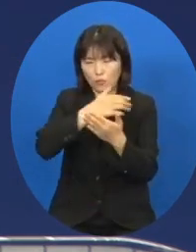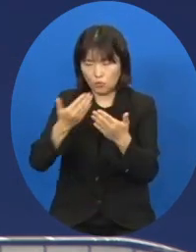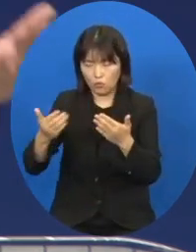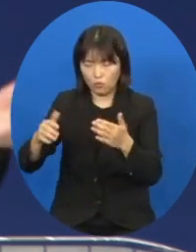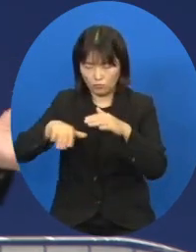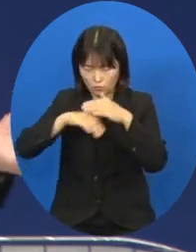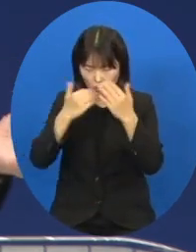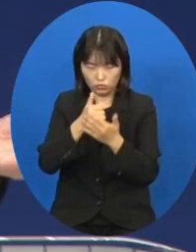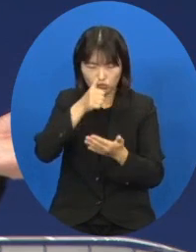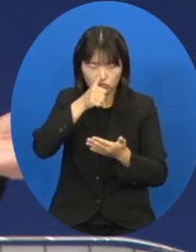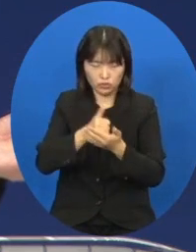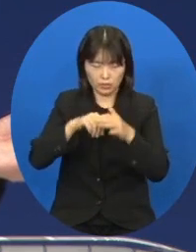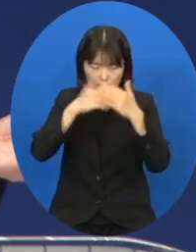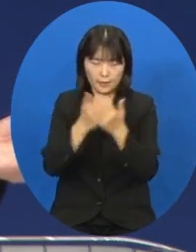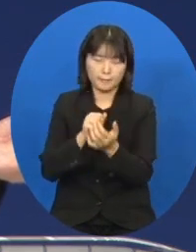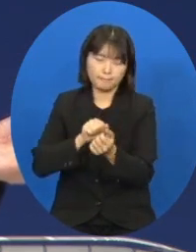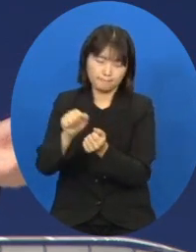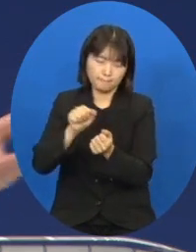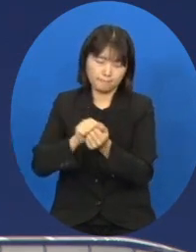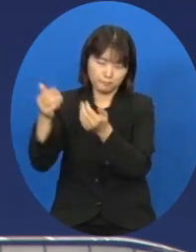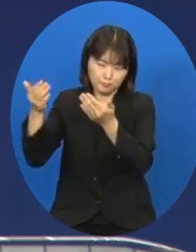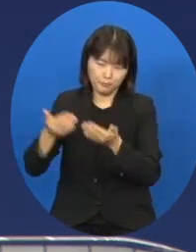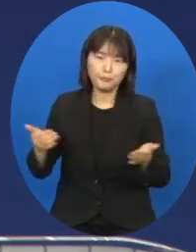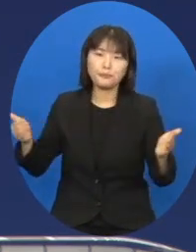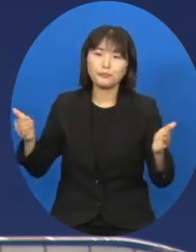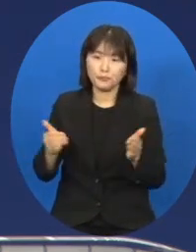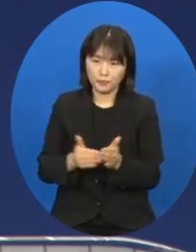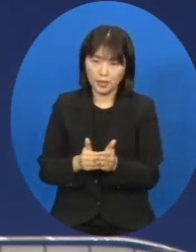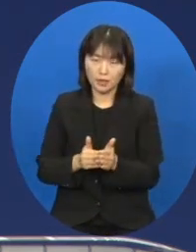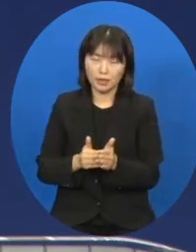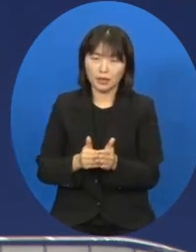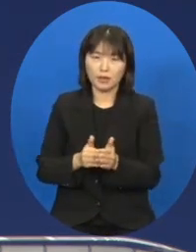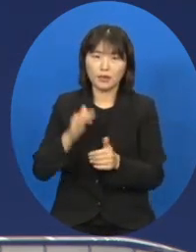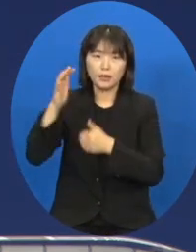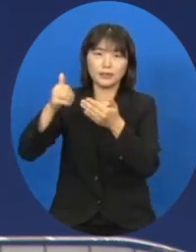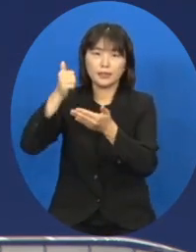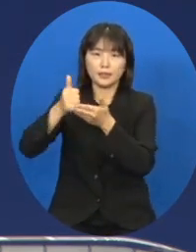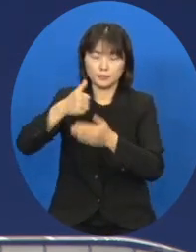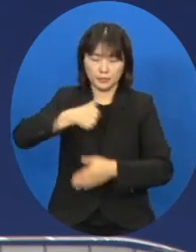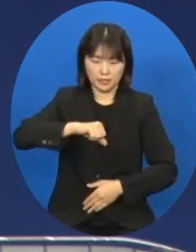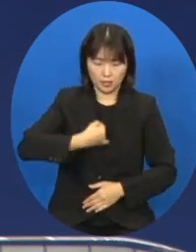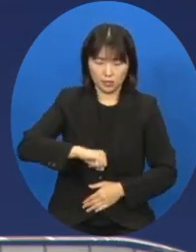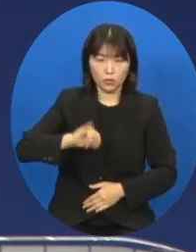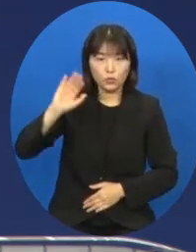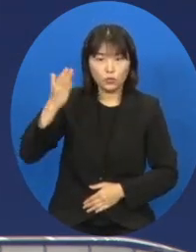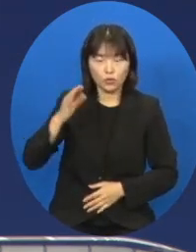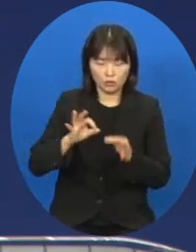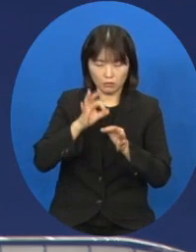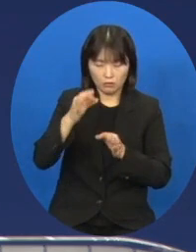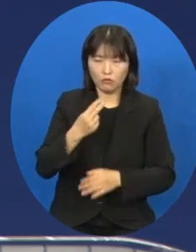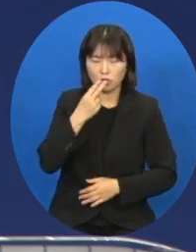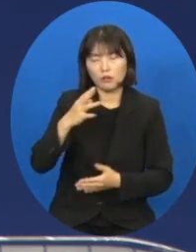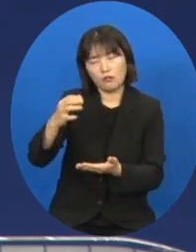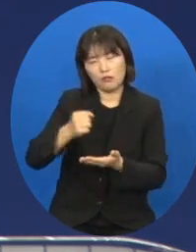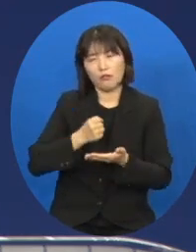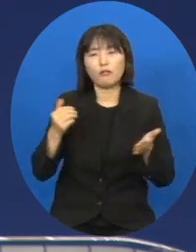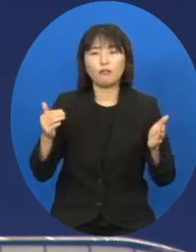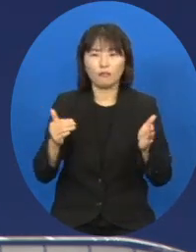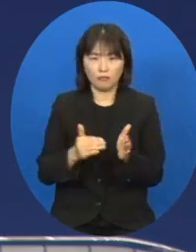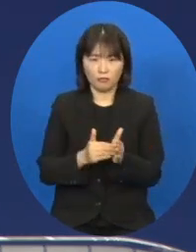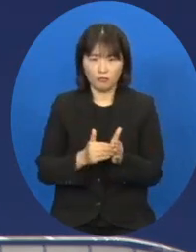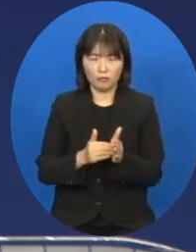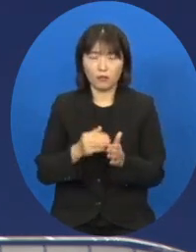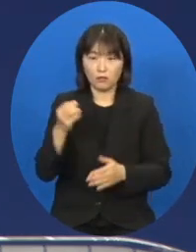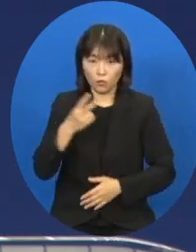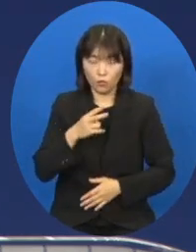다 씻음을 받았습니다. 그리고 하나님의 자녀가 되고 영생을 얻었습니다.